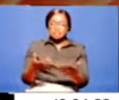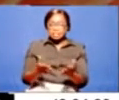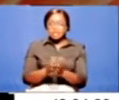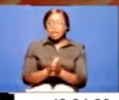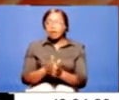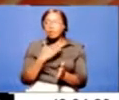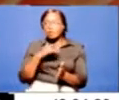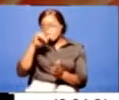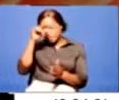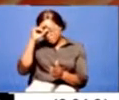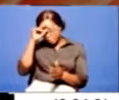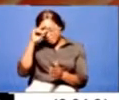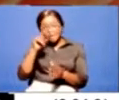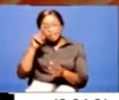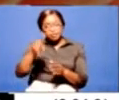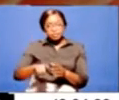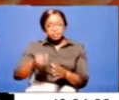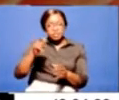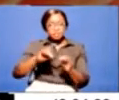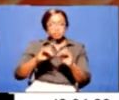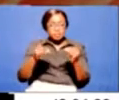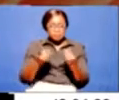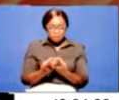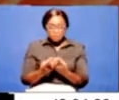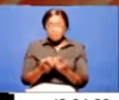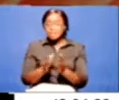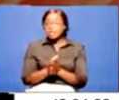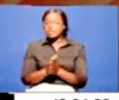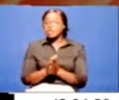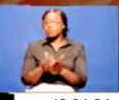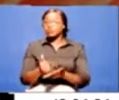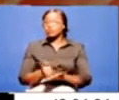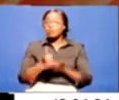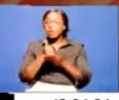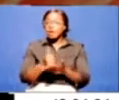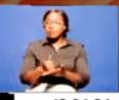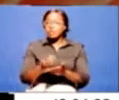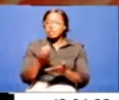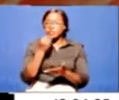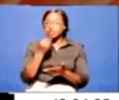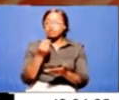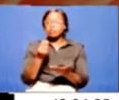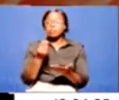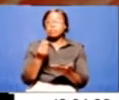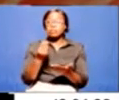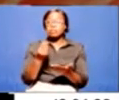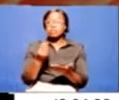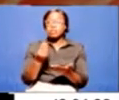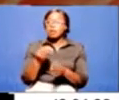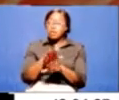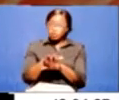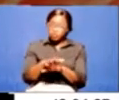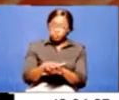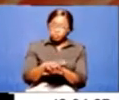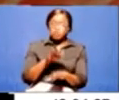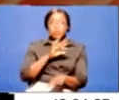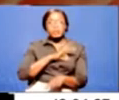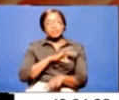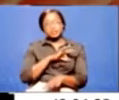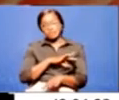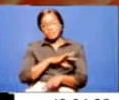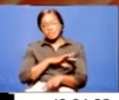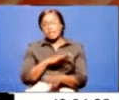bei ya vyakula vya samaki vinavyofugwa katika vidimbwi na gharama ya umeme. Hii ni ili waweze kupata mapato bora. Bei ya